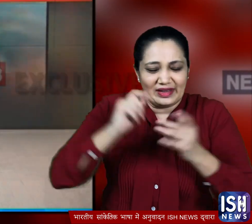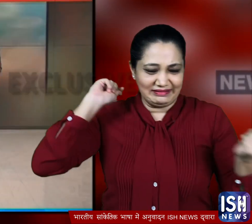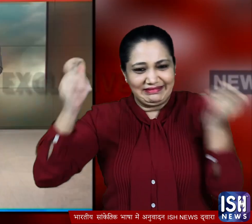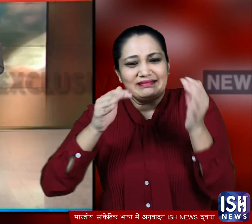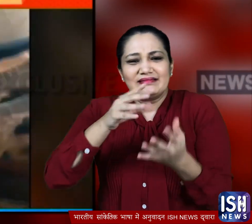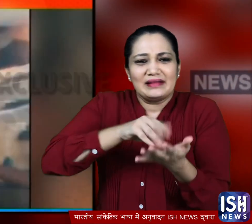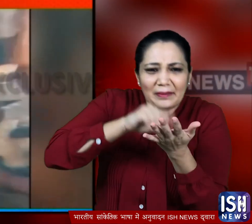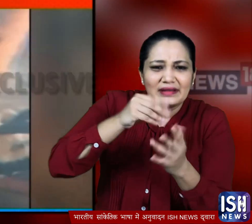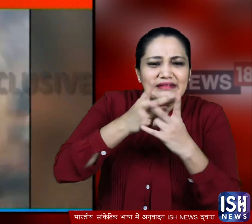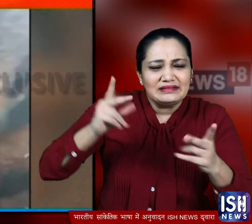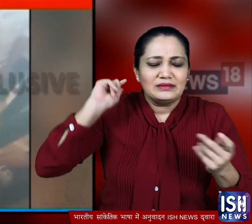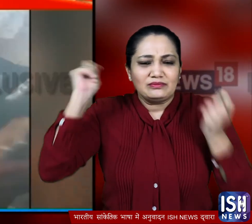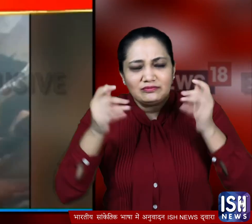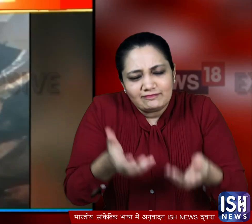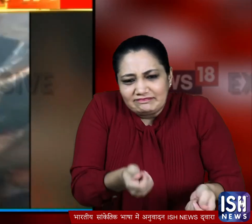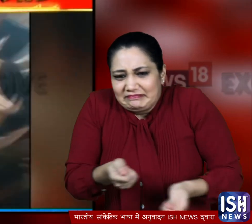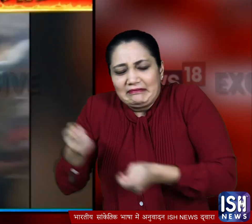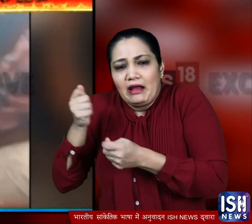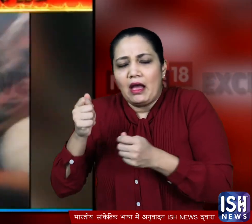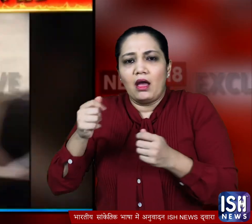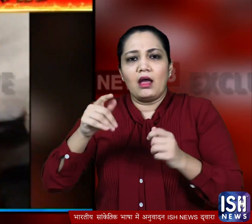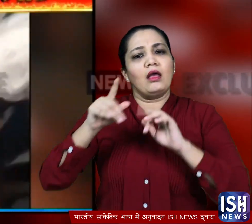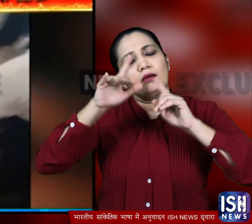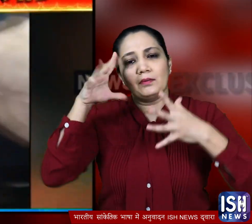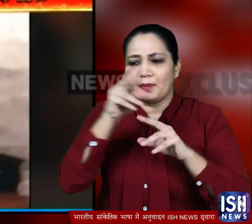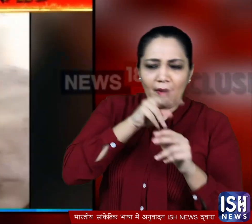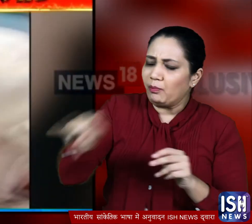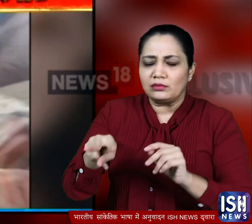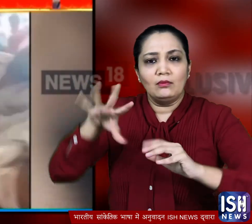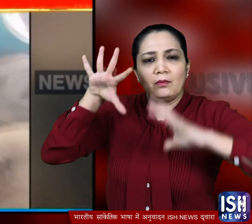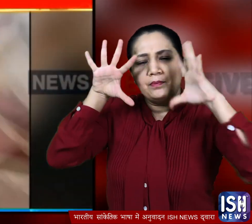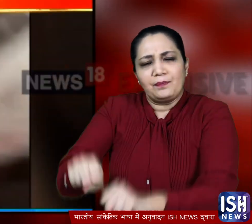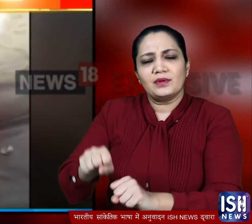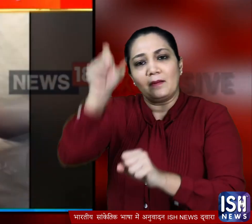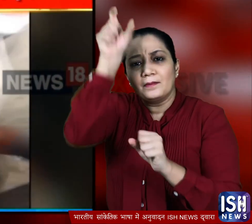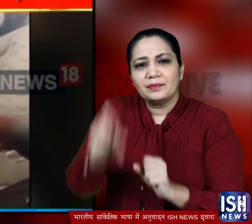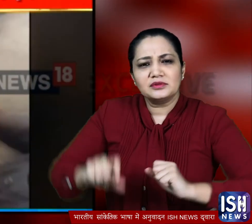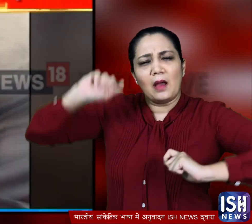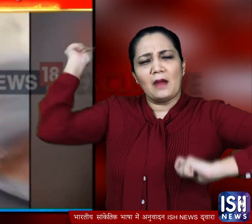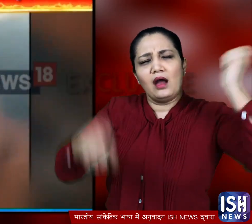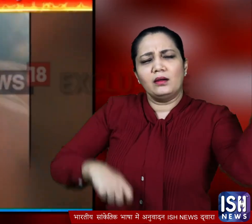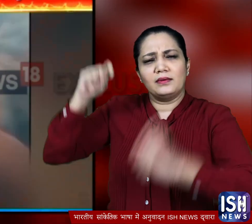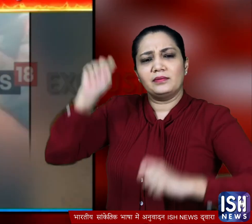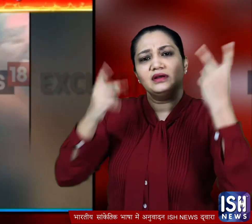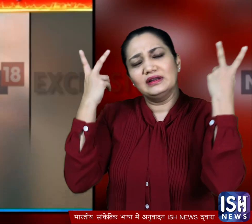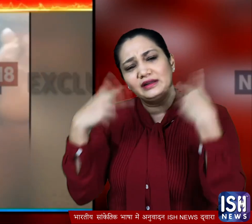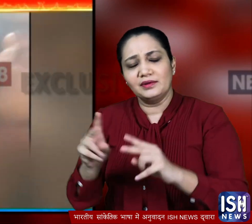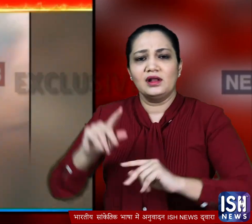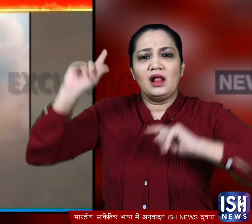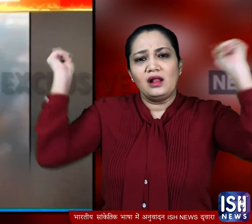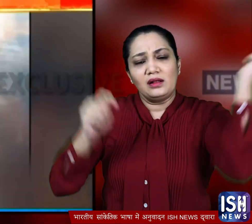रहा था और तभी लोगों की नजर उस पर पड़ गई और फिर वहां मौजूद भीड़ उस निहत्थे आदमी पर टूट पड़ी। बात उसके